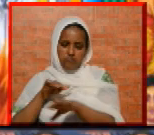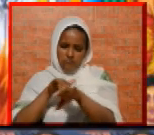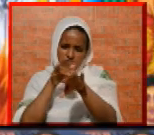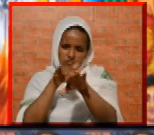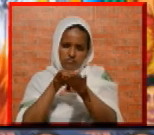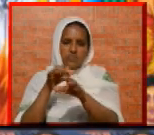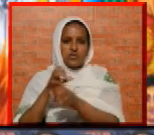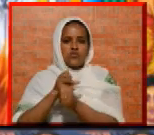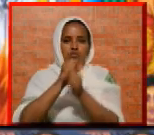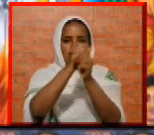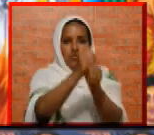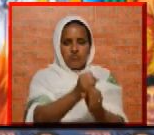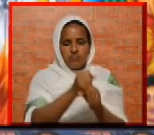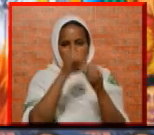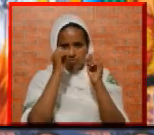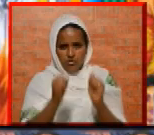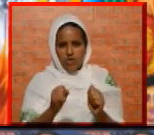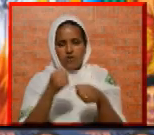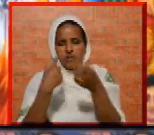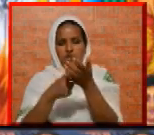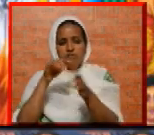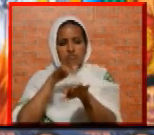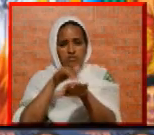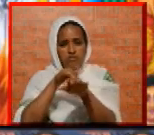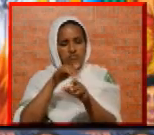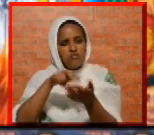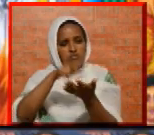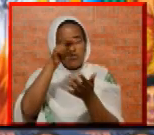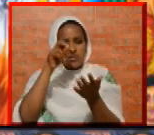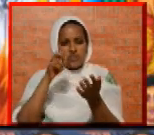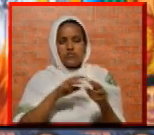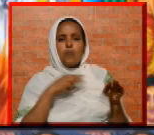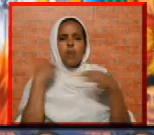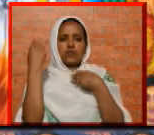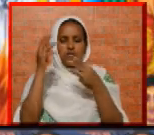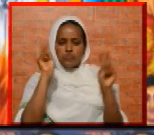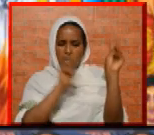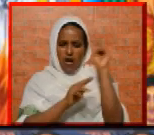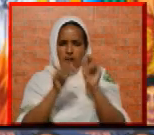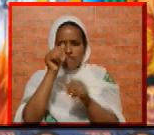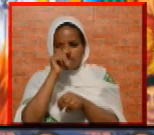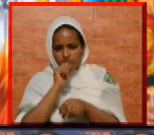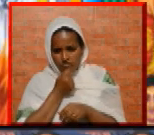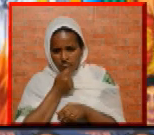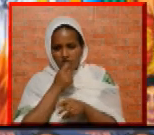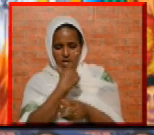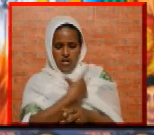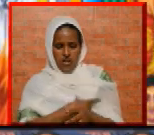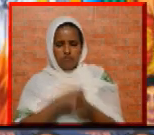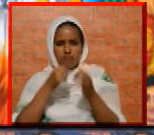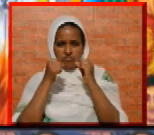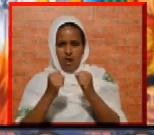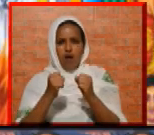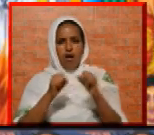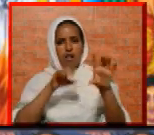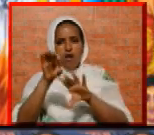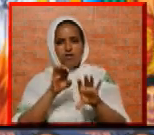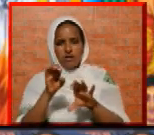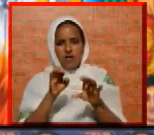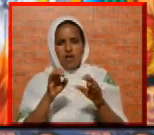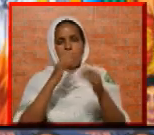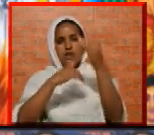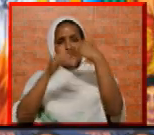አነሳስቶ ይወስዳል አነሳስቶ ወደ ደም ይወስዳቸውን ሰማይታት መከራውን ታግሰው እንዲቀበሉ ልባቸውን ያጸናል